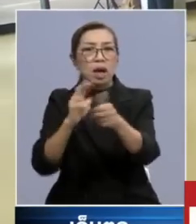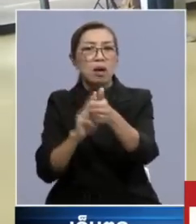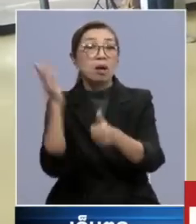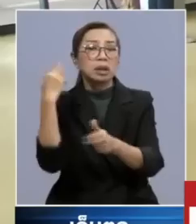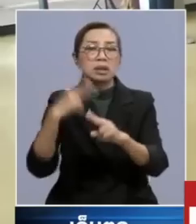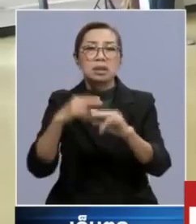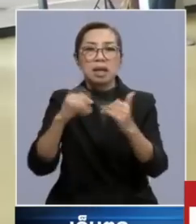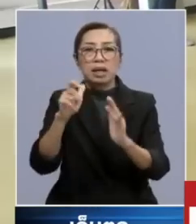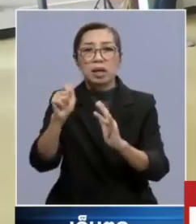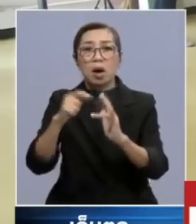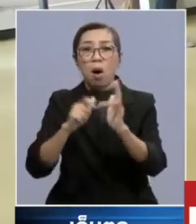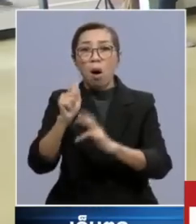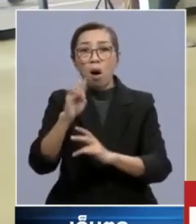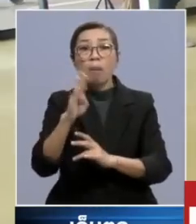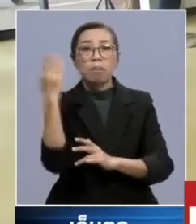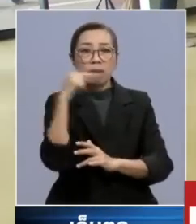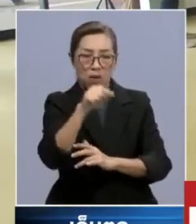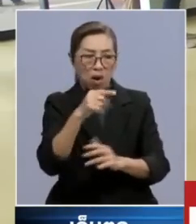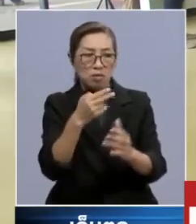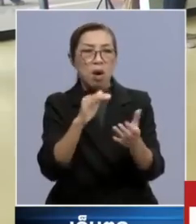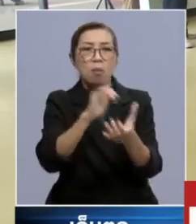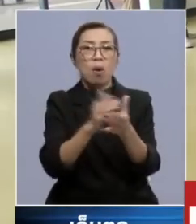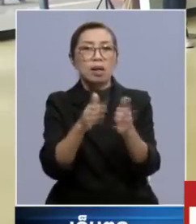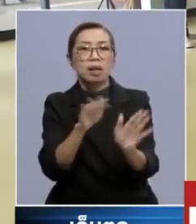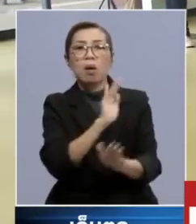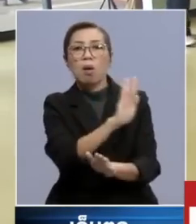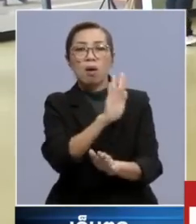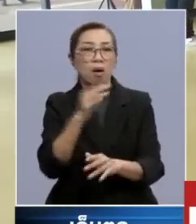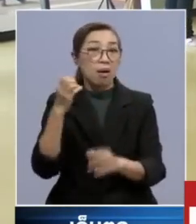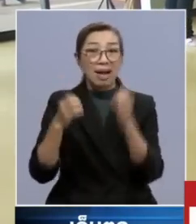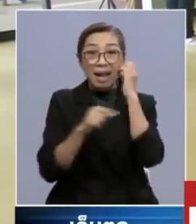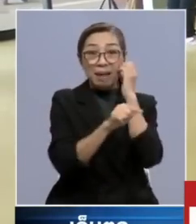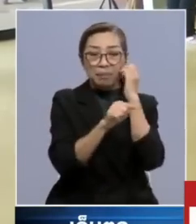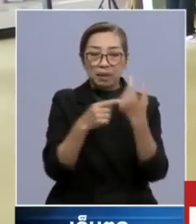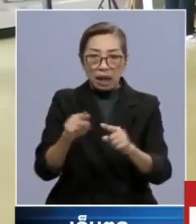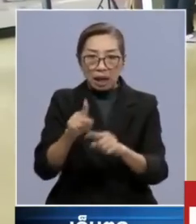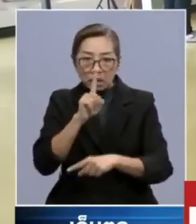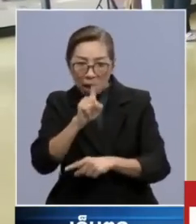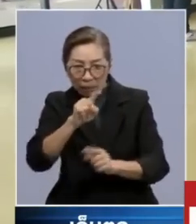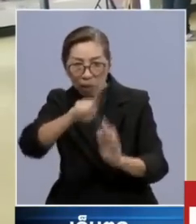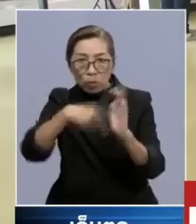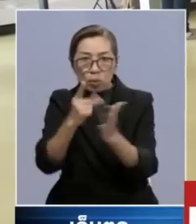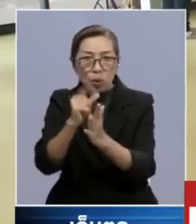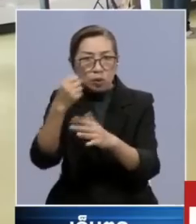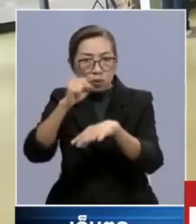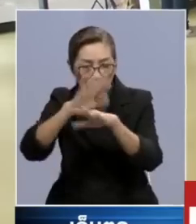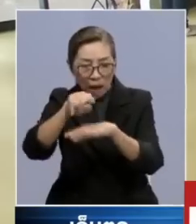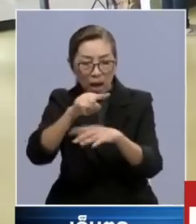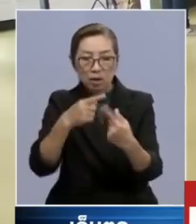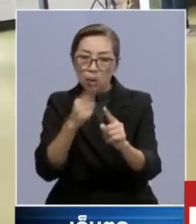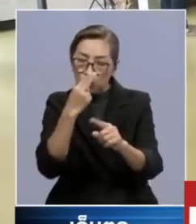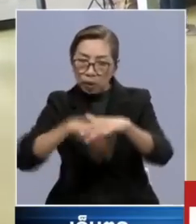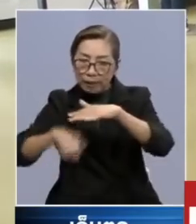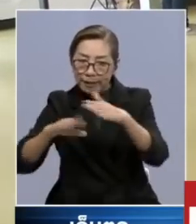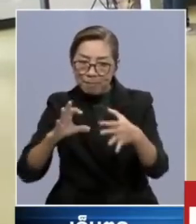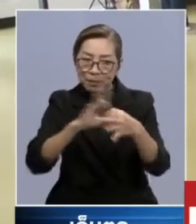ออฟเนี่ยนะคะสอบปากคำไปนานกว่า20ชั่วโมงนะคะแต่ว่ายังไม่พบข้อมูลหลักฐานเชื่อมโยงในข้อหาร่วมกันฆ่า